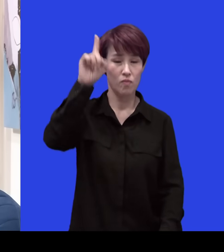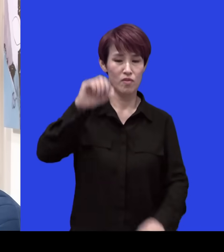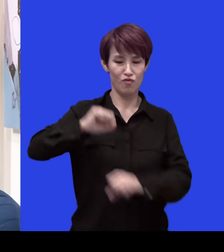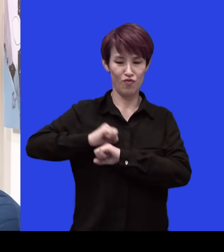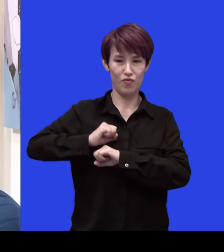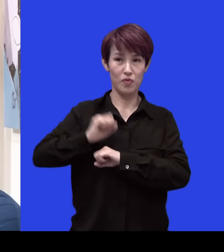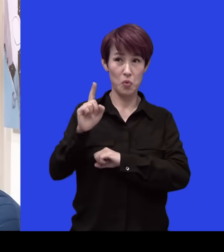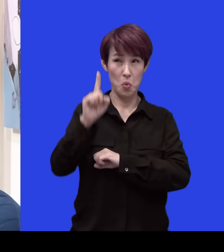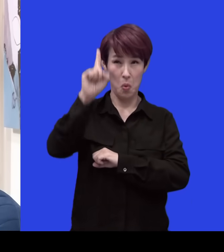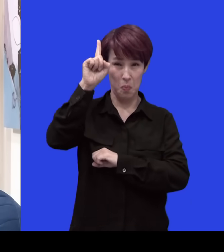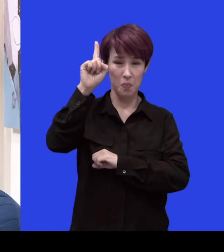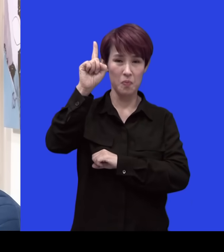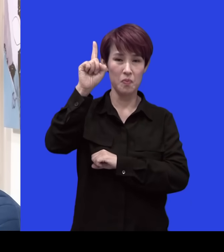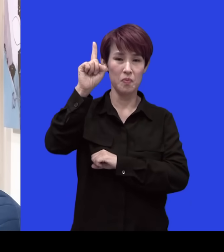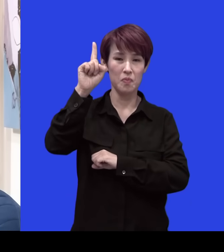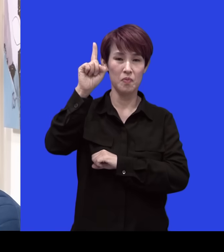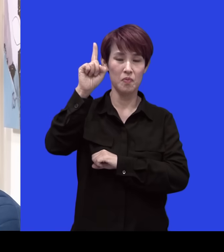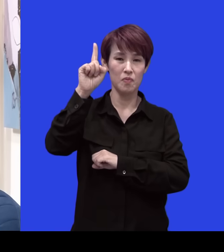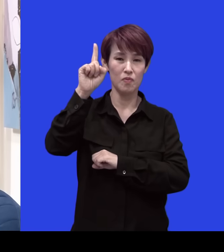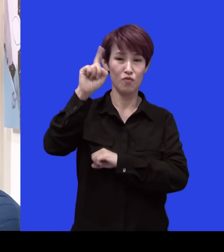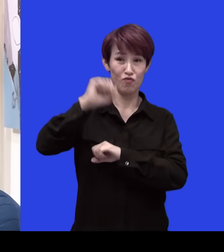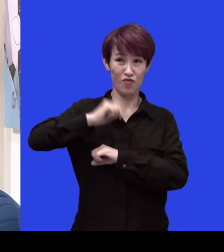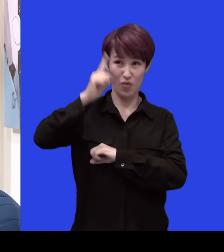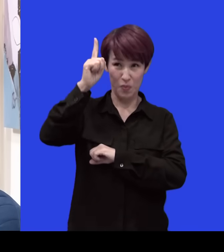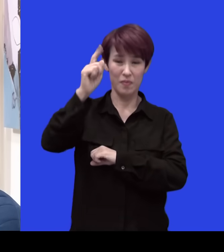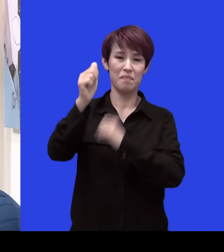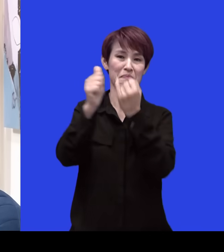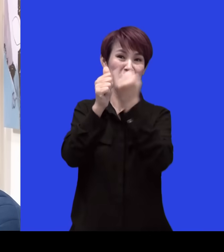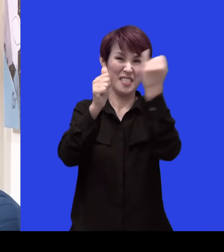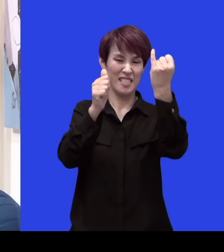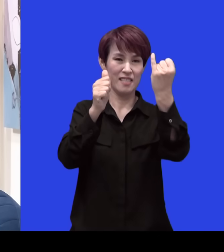오 집사님은 집사님이라고 불러요. 예. 오 집사님은